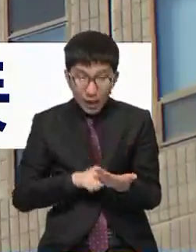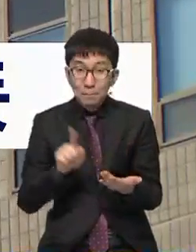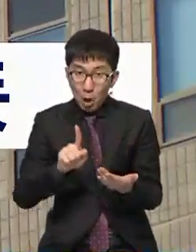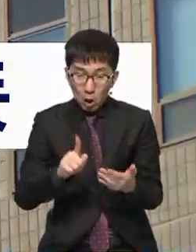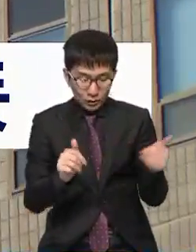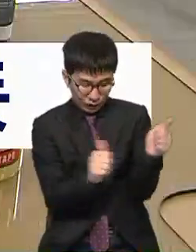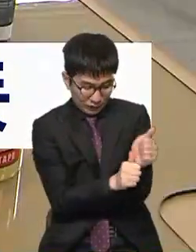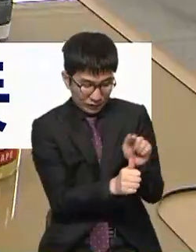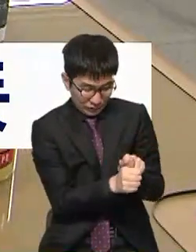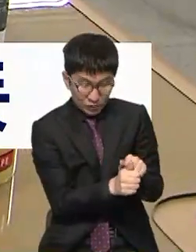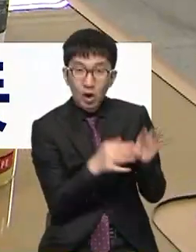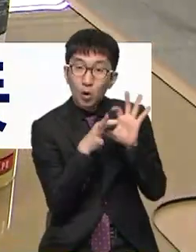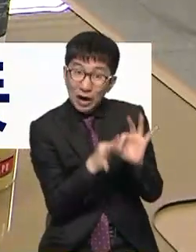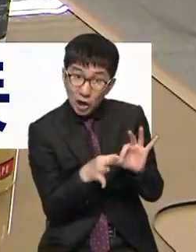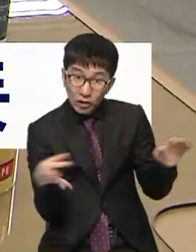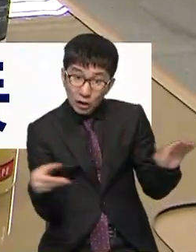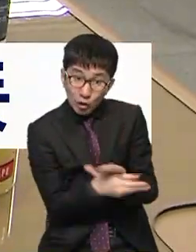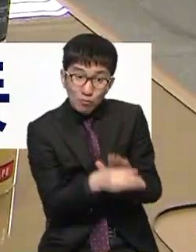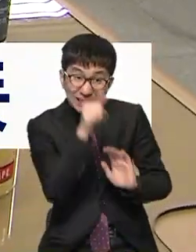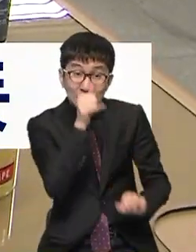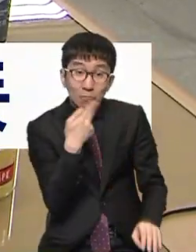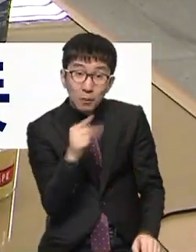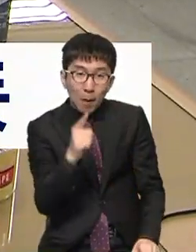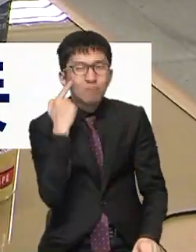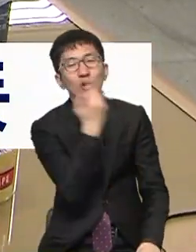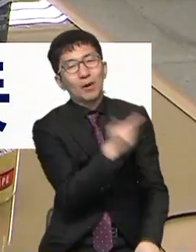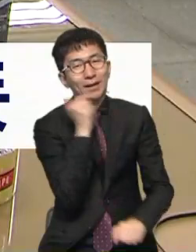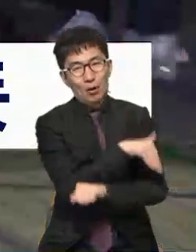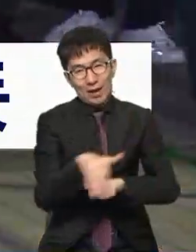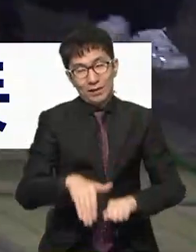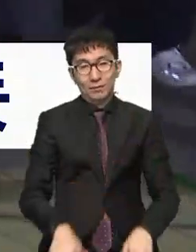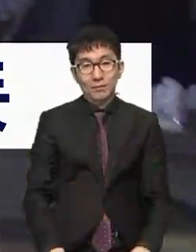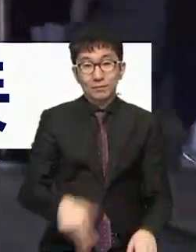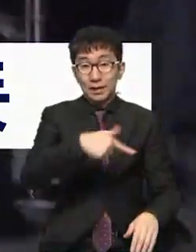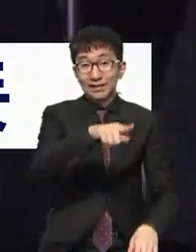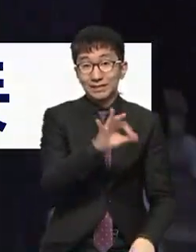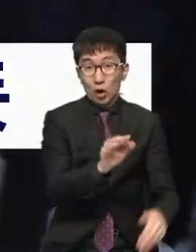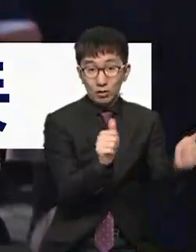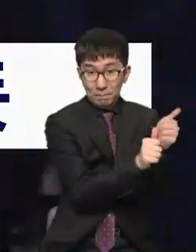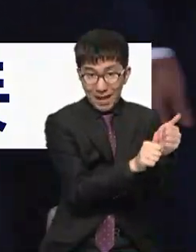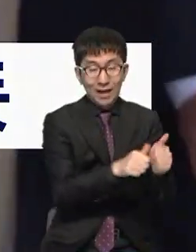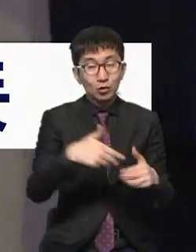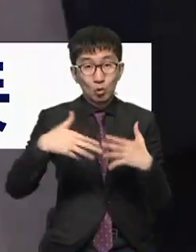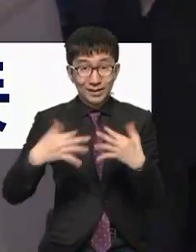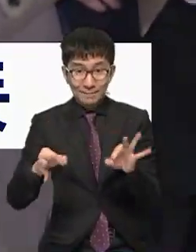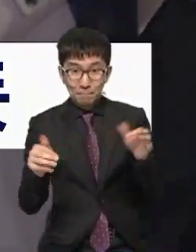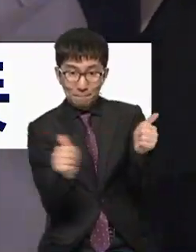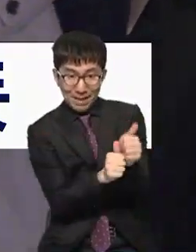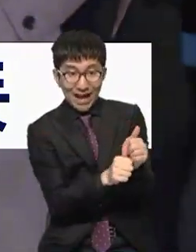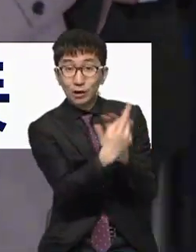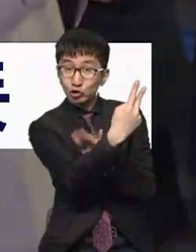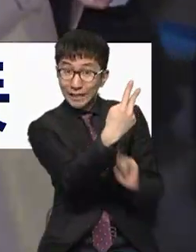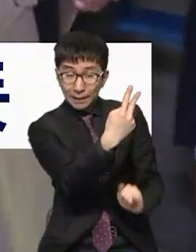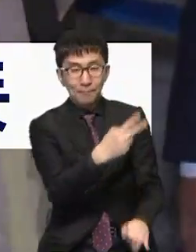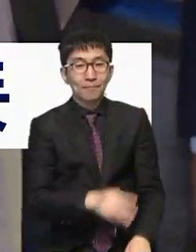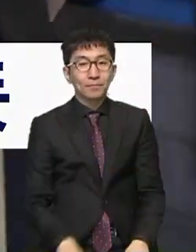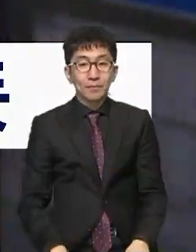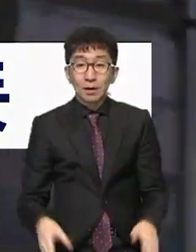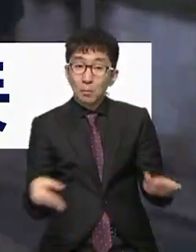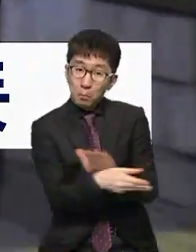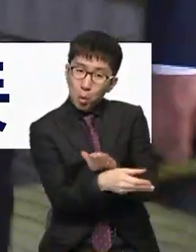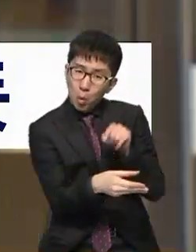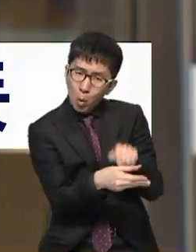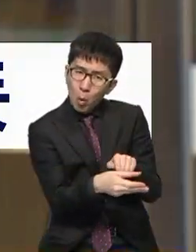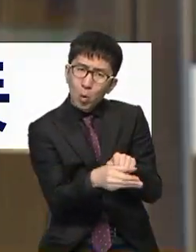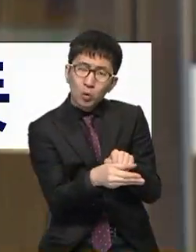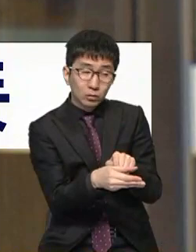관련 사안들을 집중 추궁할 걸로 보입니다. 정진상 전 실장과 김용 전 부원장의 금품 수수 혐의에